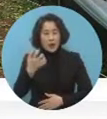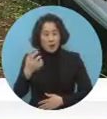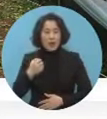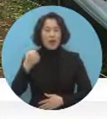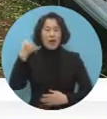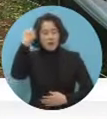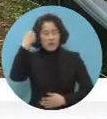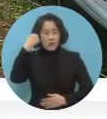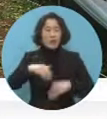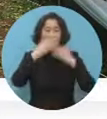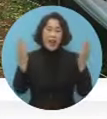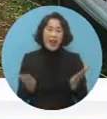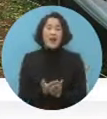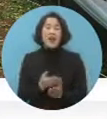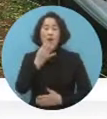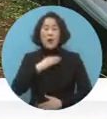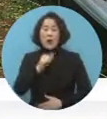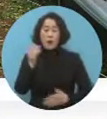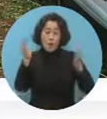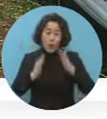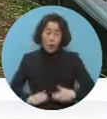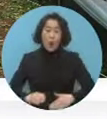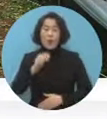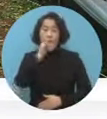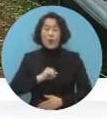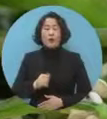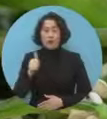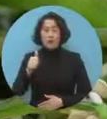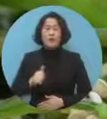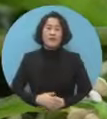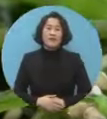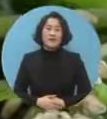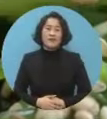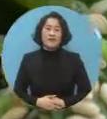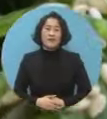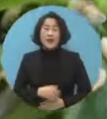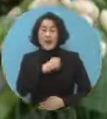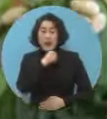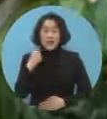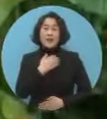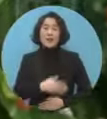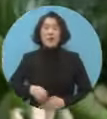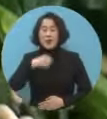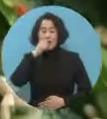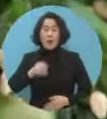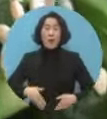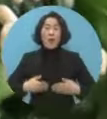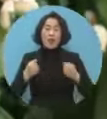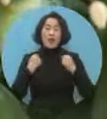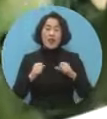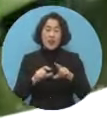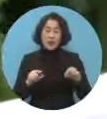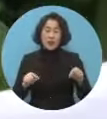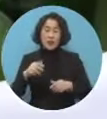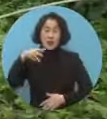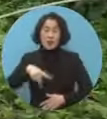진통 효과에 함께 다이어트 식품으로 많이 알려져 있거든요. 맛도 좋고 몸에 좋은 봄 건강식품